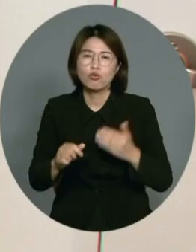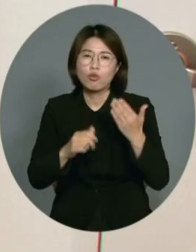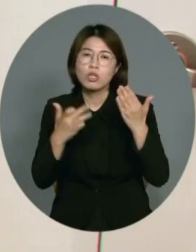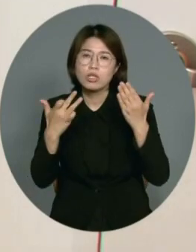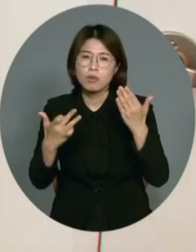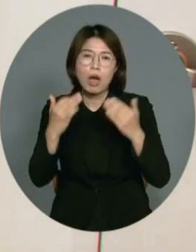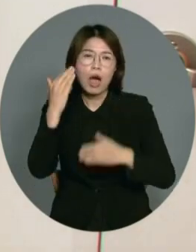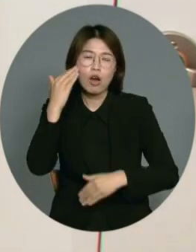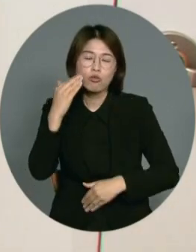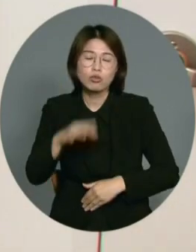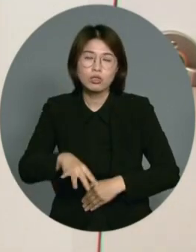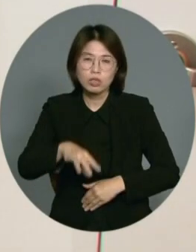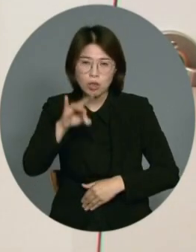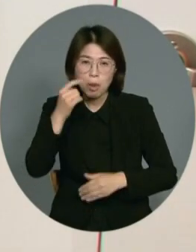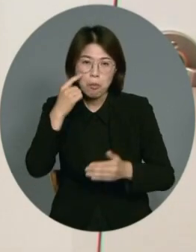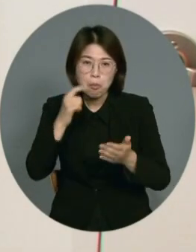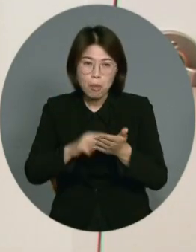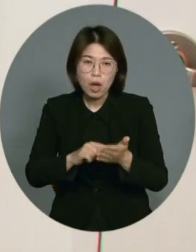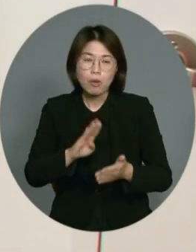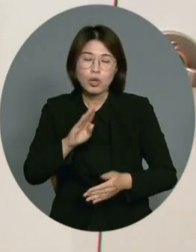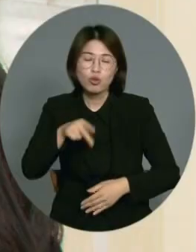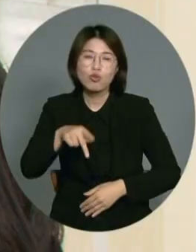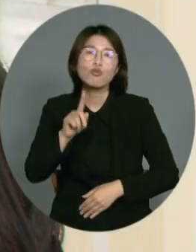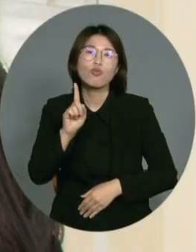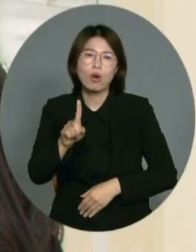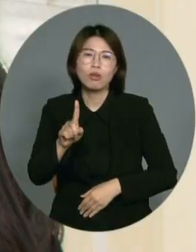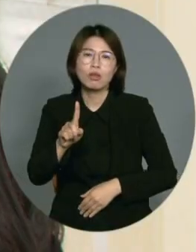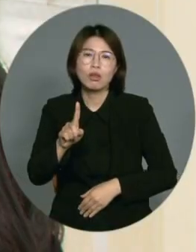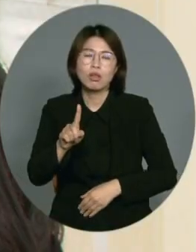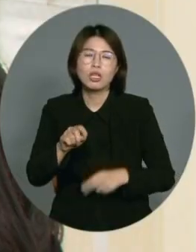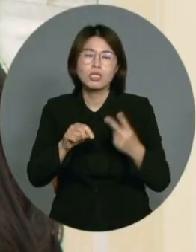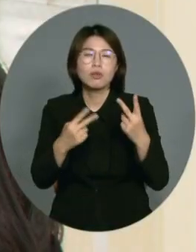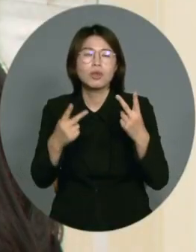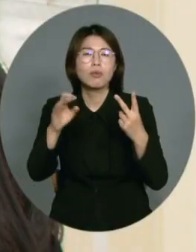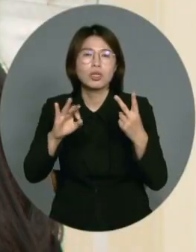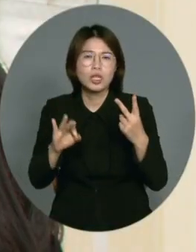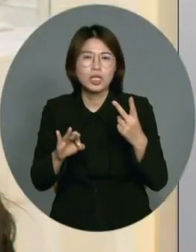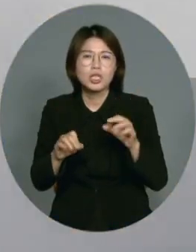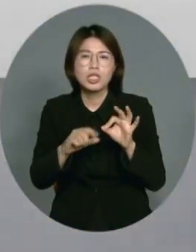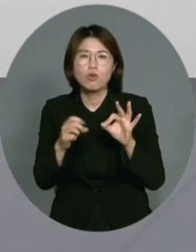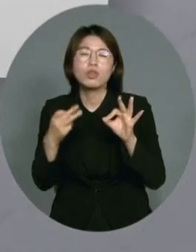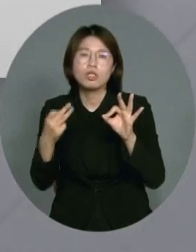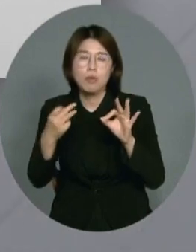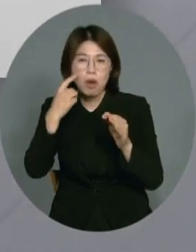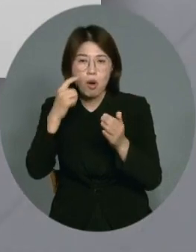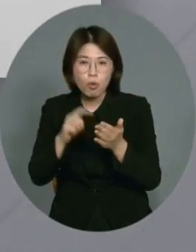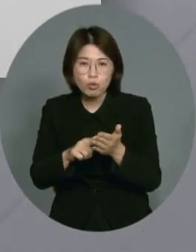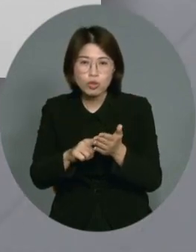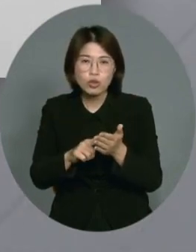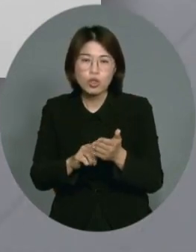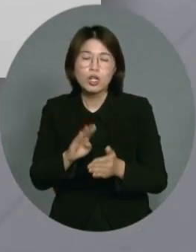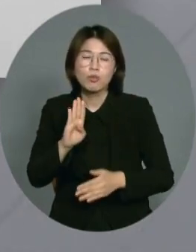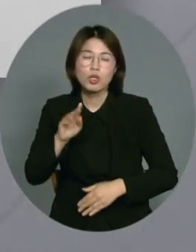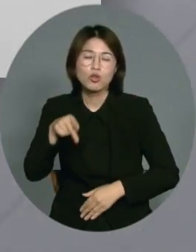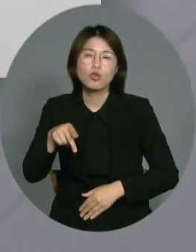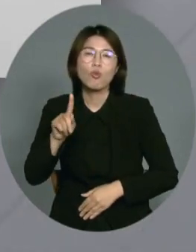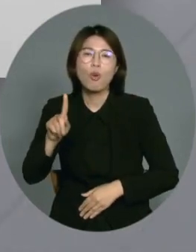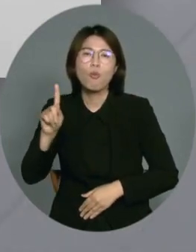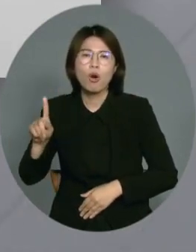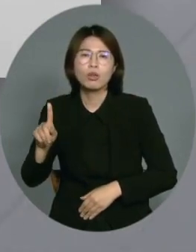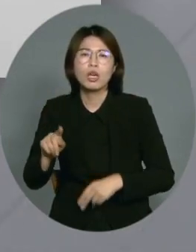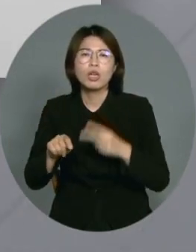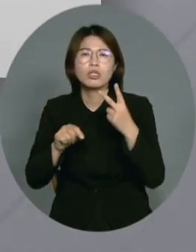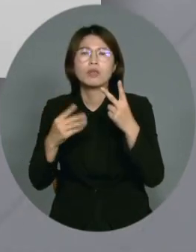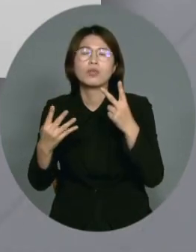18일 국내에서 처음 검출된 bq1의 국내 검출율은 2.2% 10월 13일 검출된 bq1의 검출율은